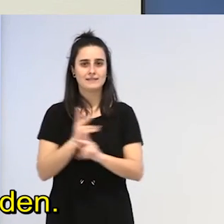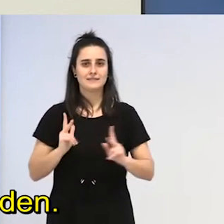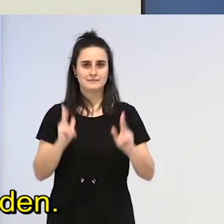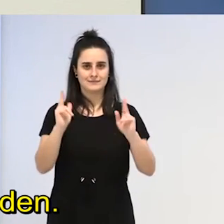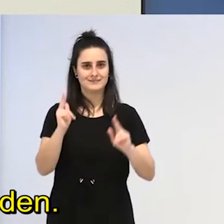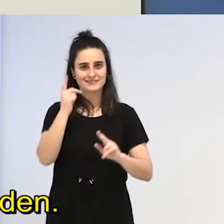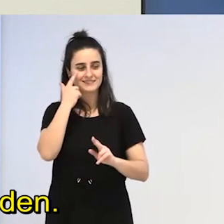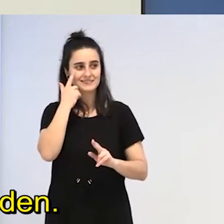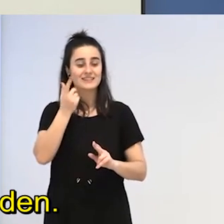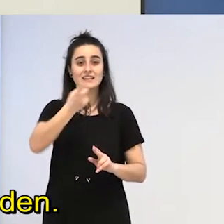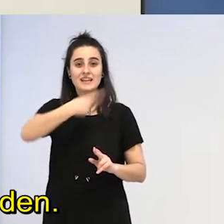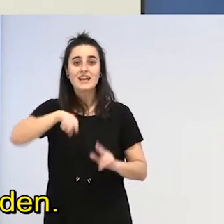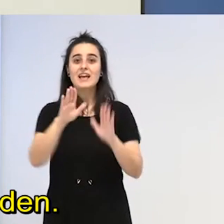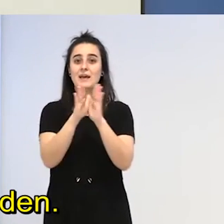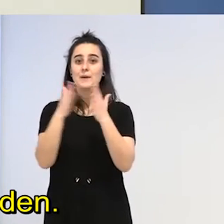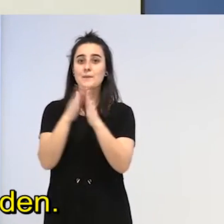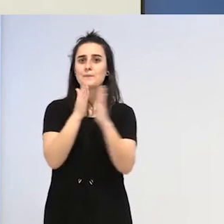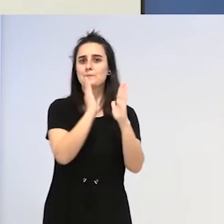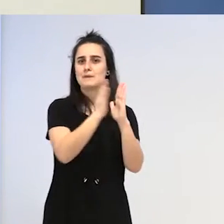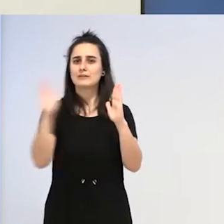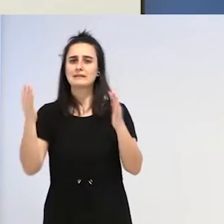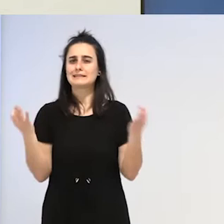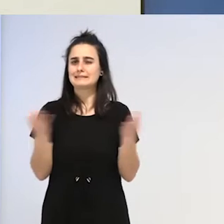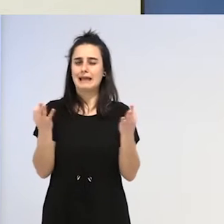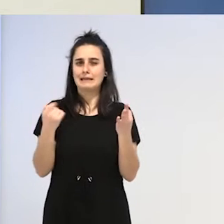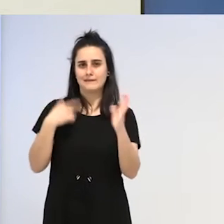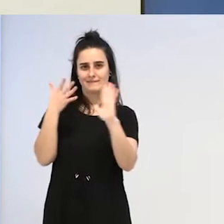adierazteko gure liburutegia zer den.